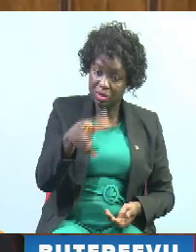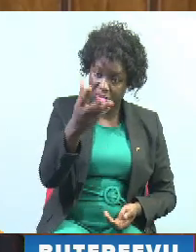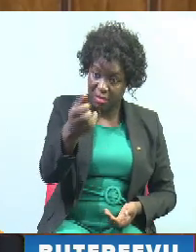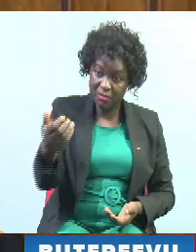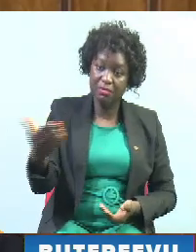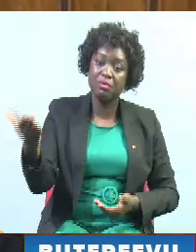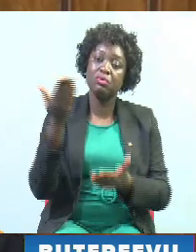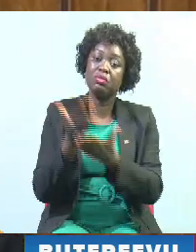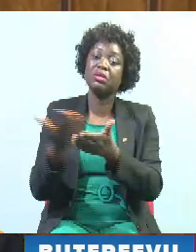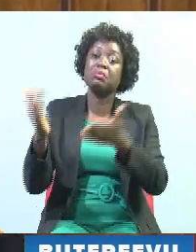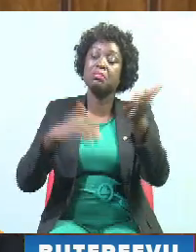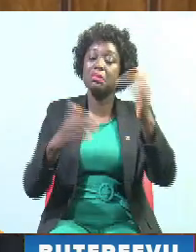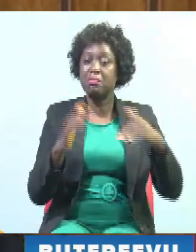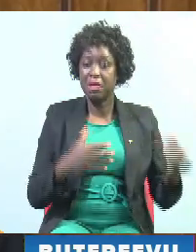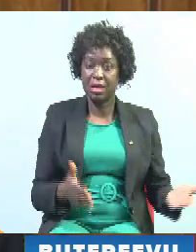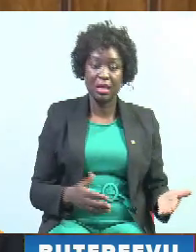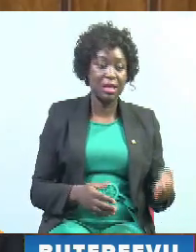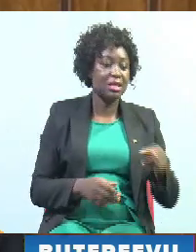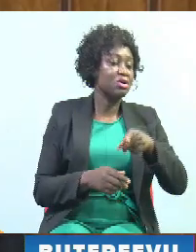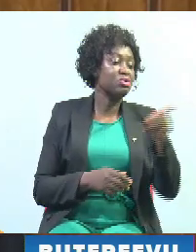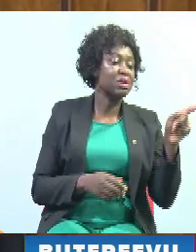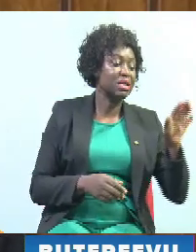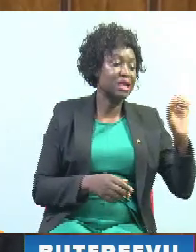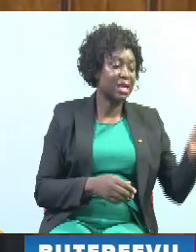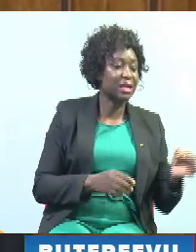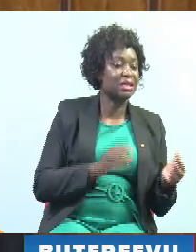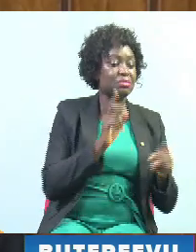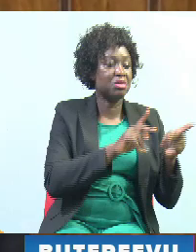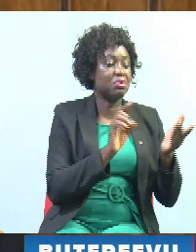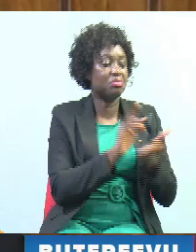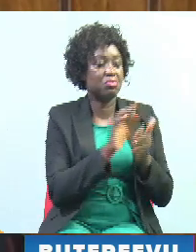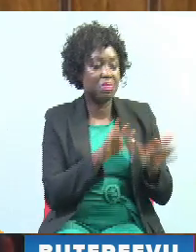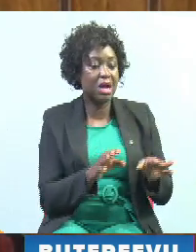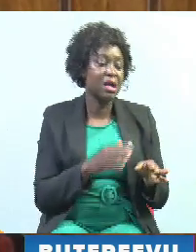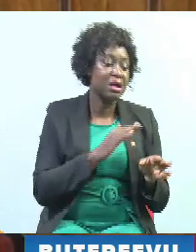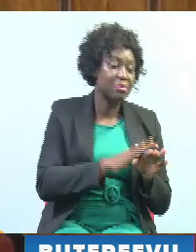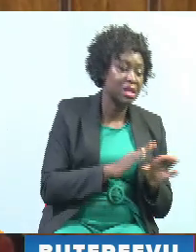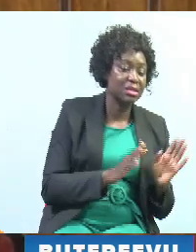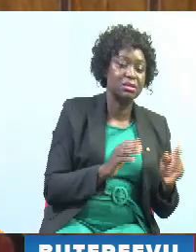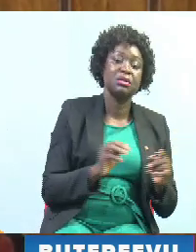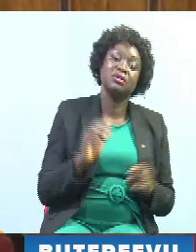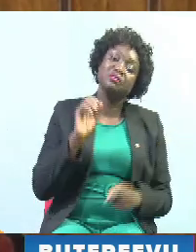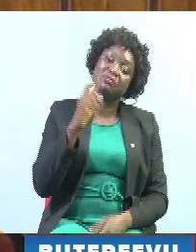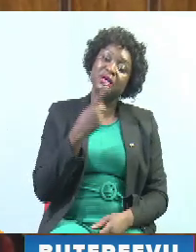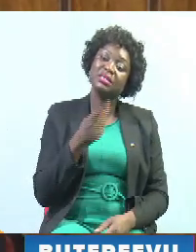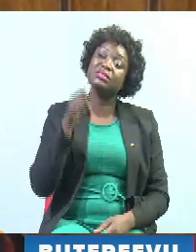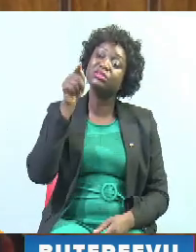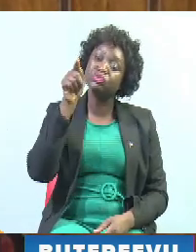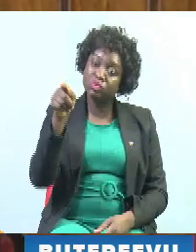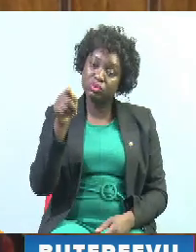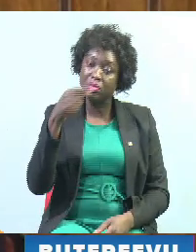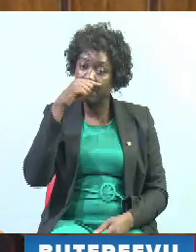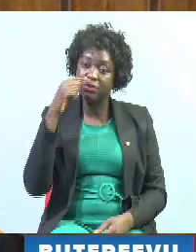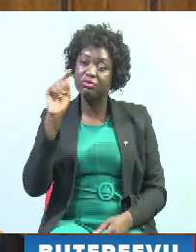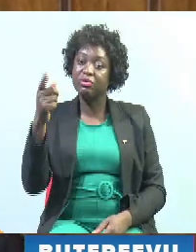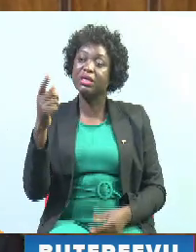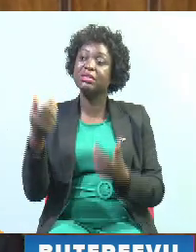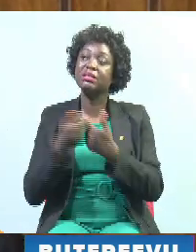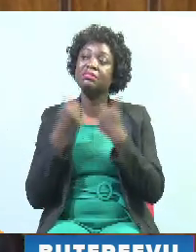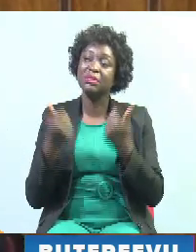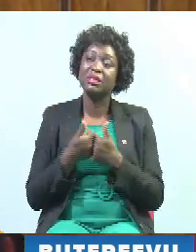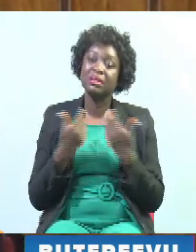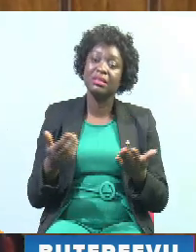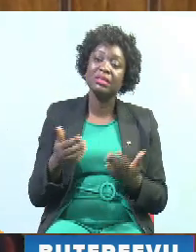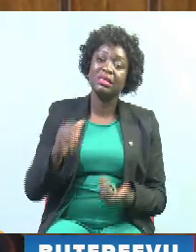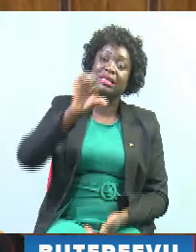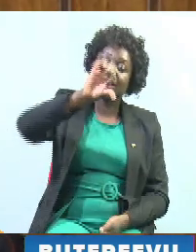tetunasaba kugamba bana abalina kanaana temusengula bantu mubayise bulungi gwe ssebo mukulu twagala otubuulire